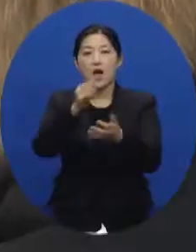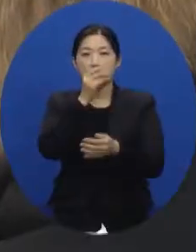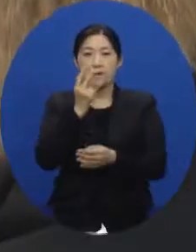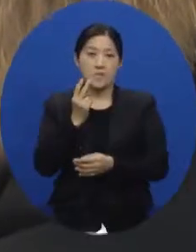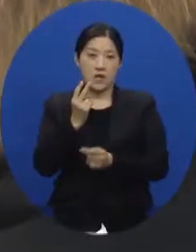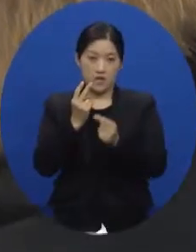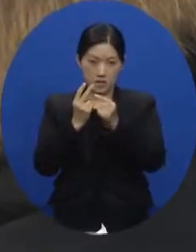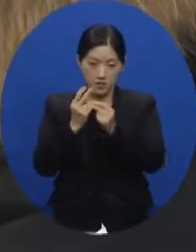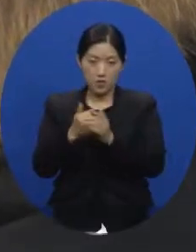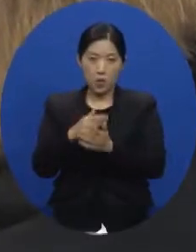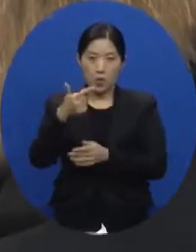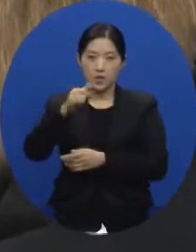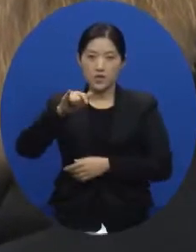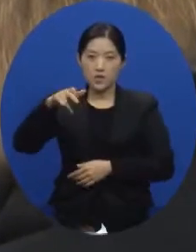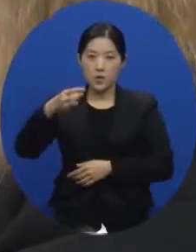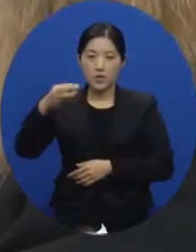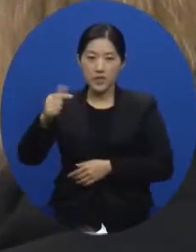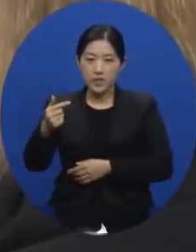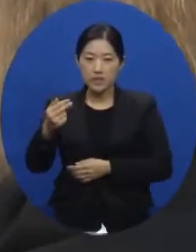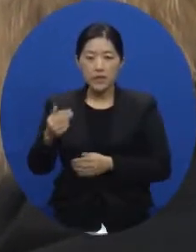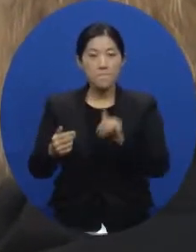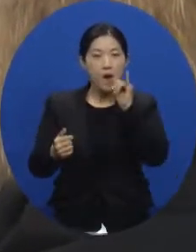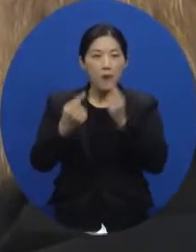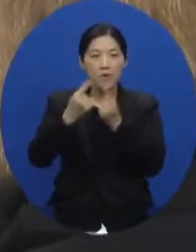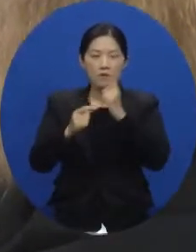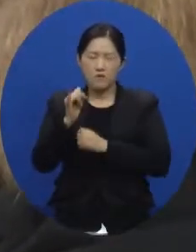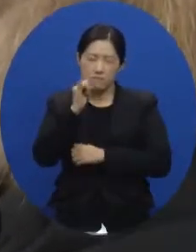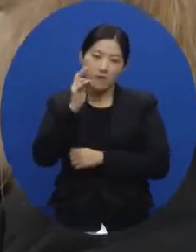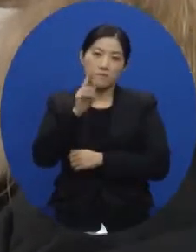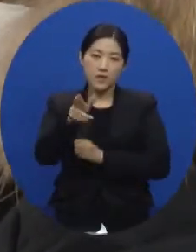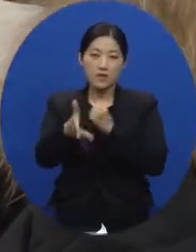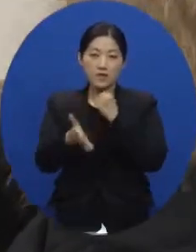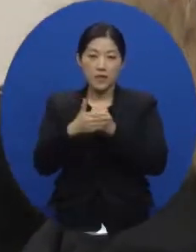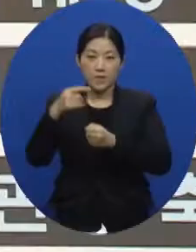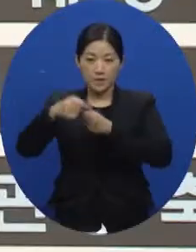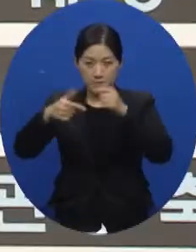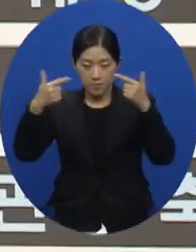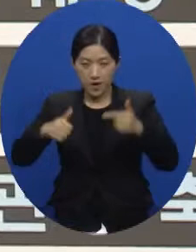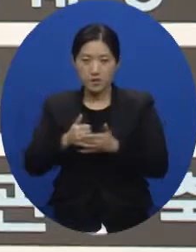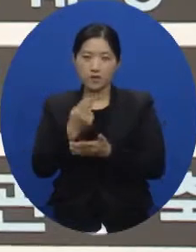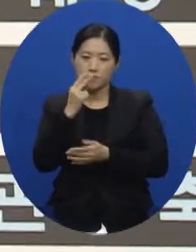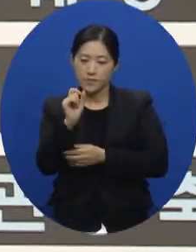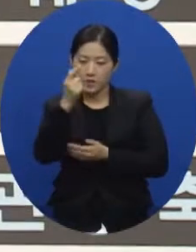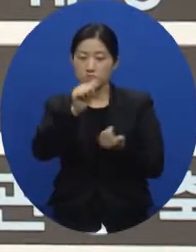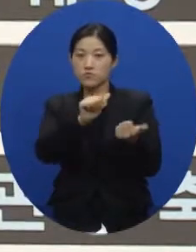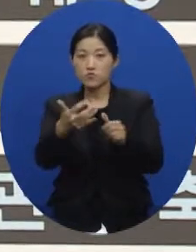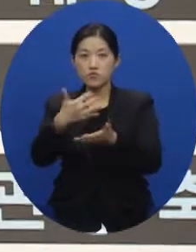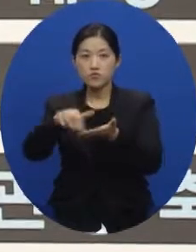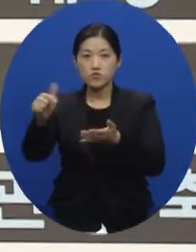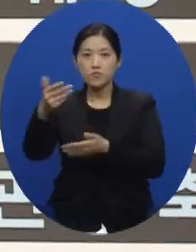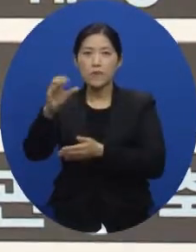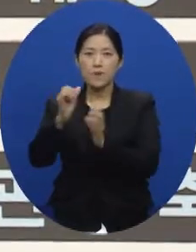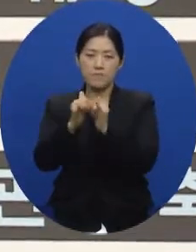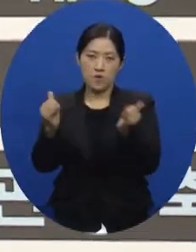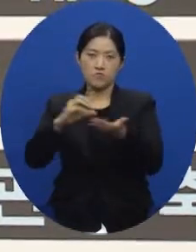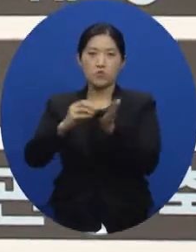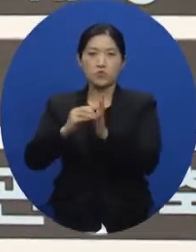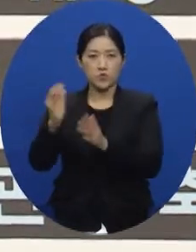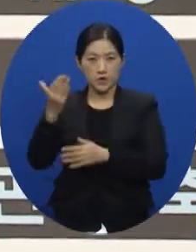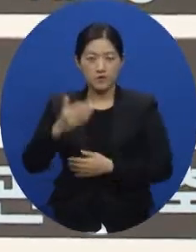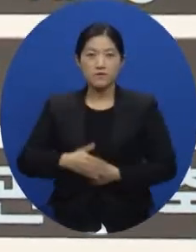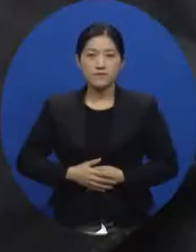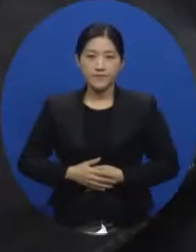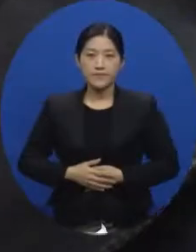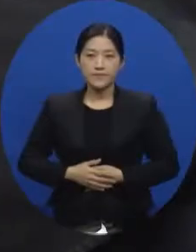있으며 니코틴은 마약보다 중독성이 강해 매년 흡연으로 인한 사망자가 600만 명에 달한다고